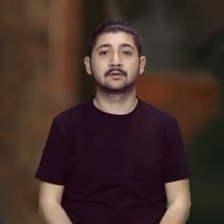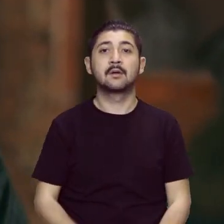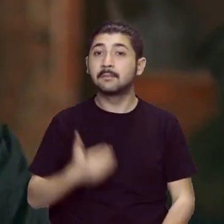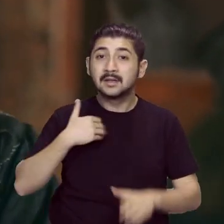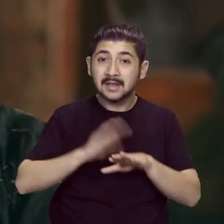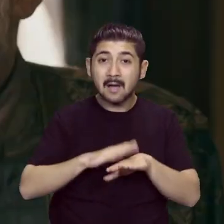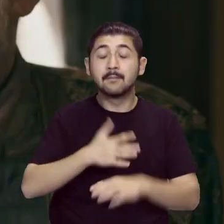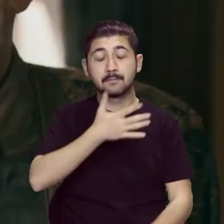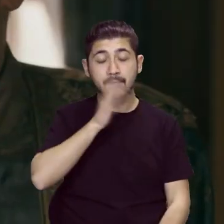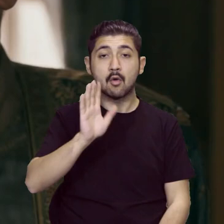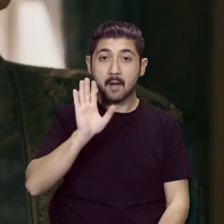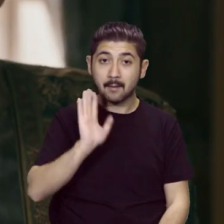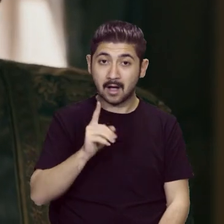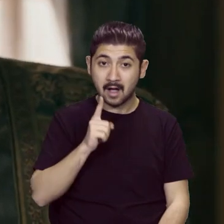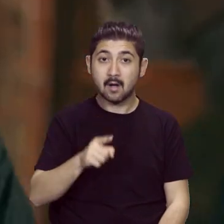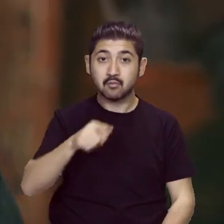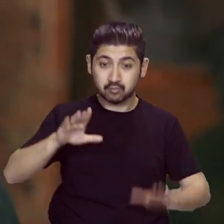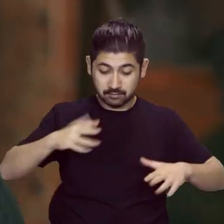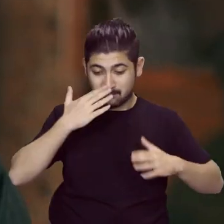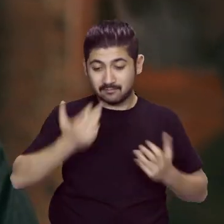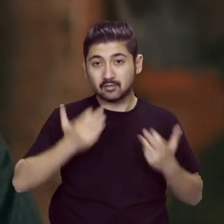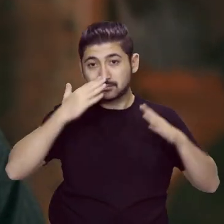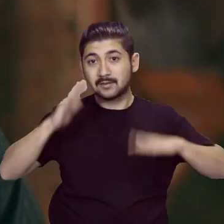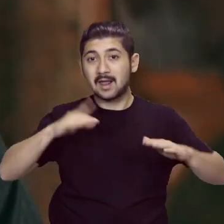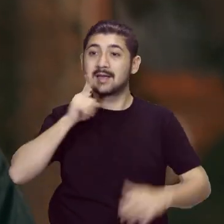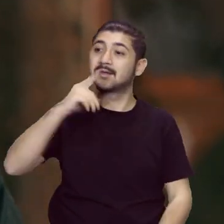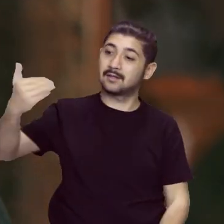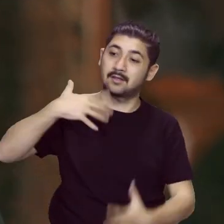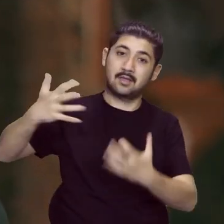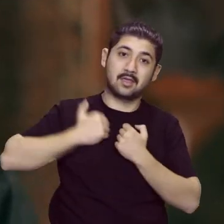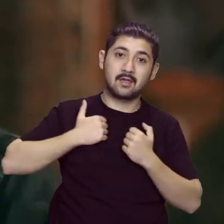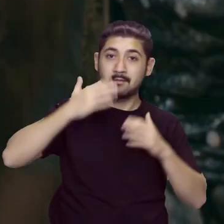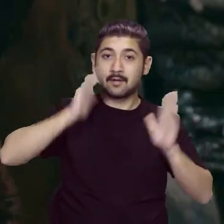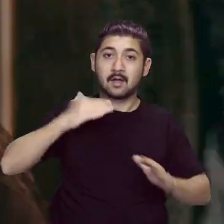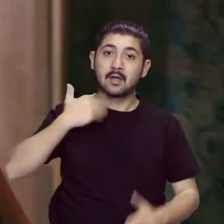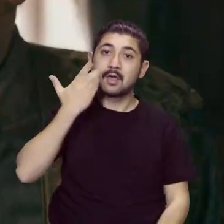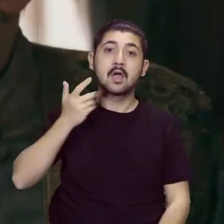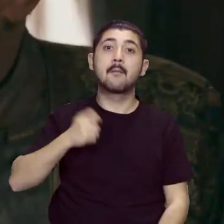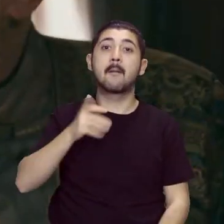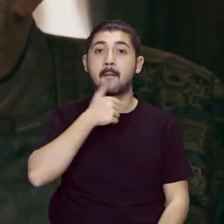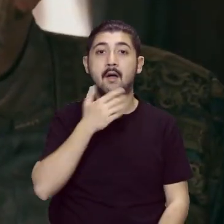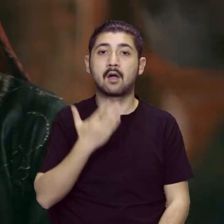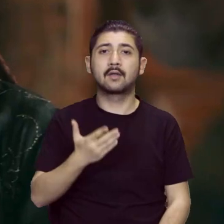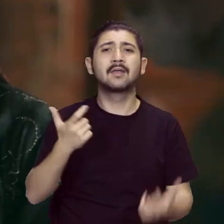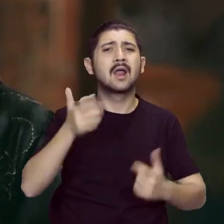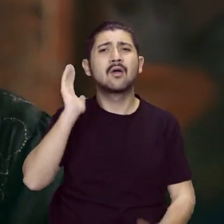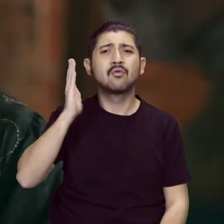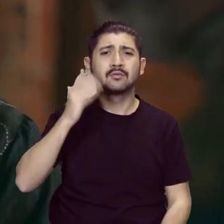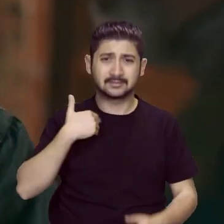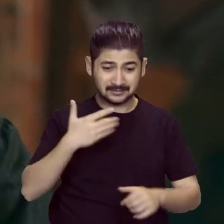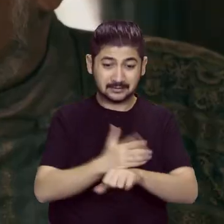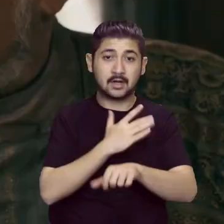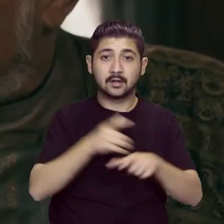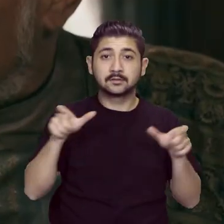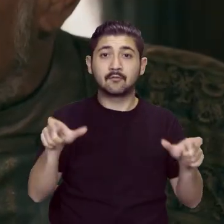Biz ne yapmalıyız bilmiyorum. Ama burada böylece durup İngilizlerin işgalini izleyemem ben baba. Gidiyordu. Nereye gidiyorsun? Şehrimi